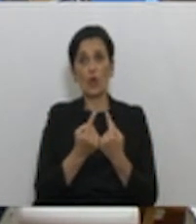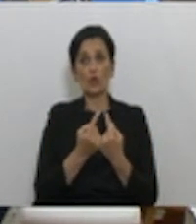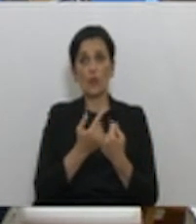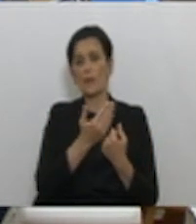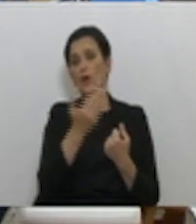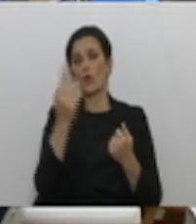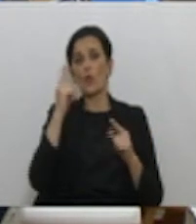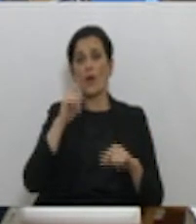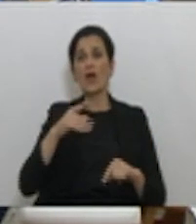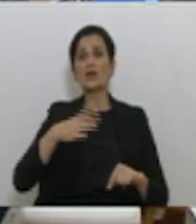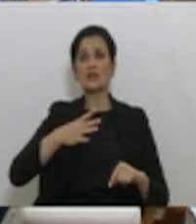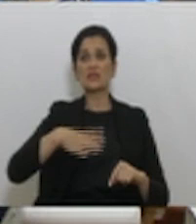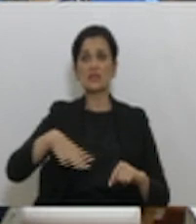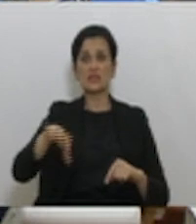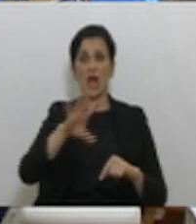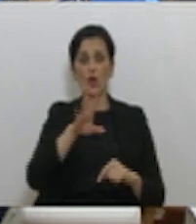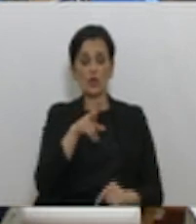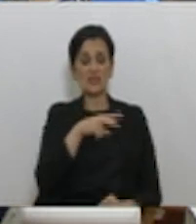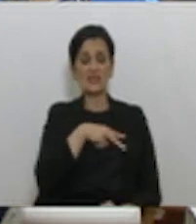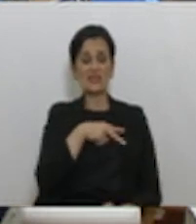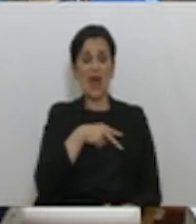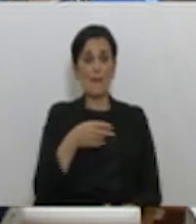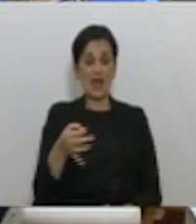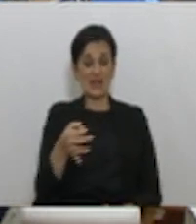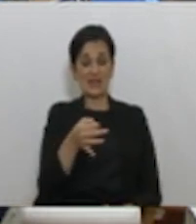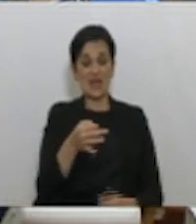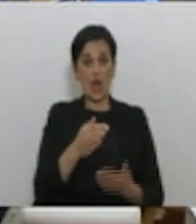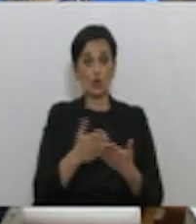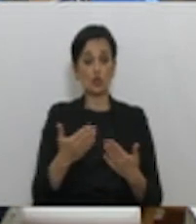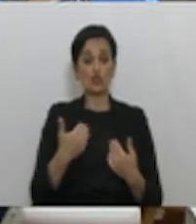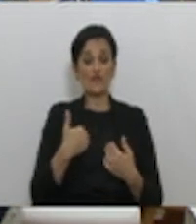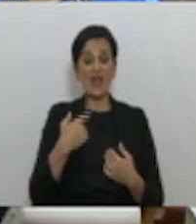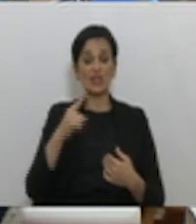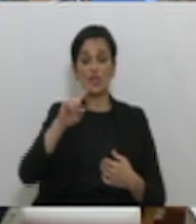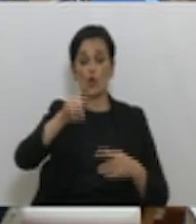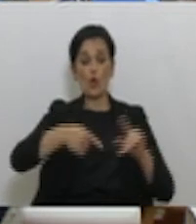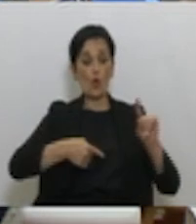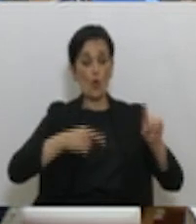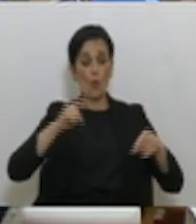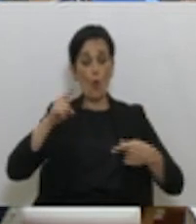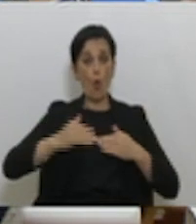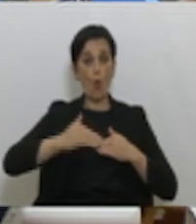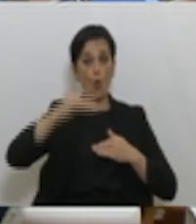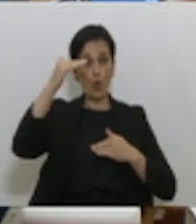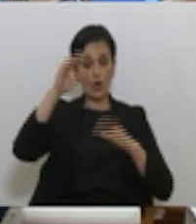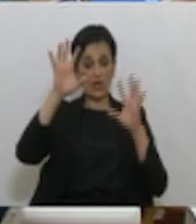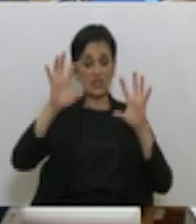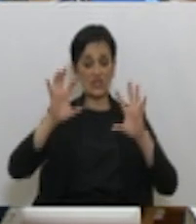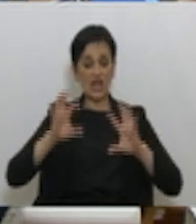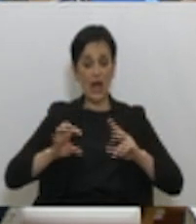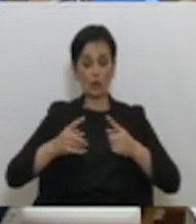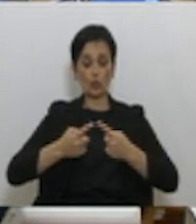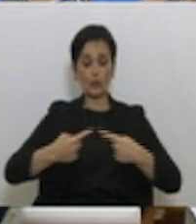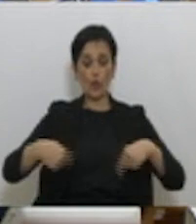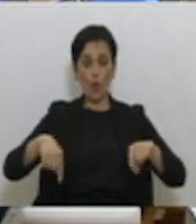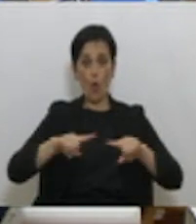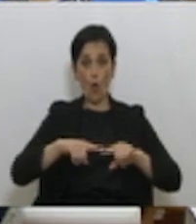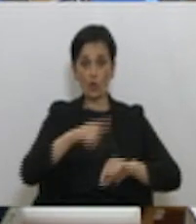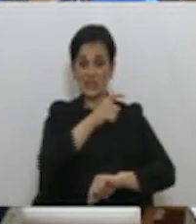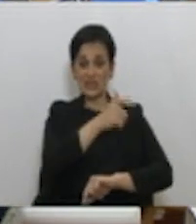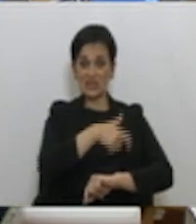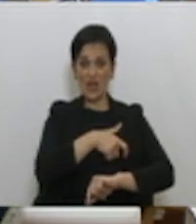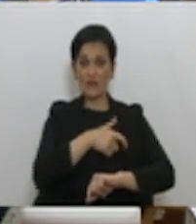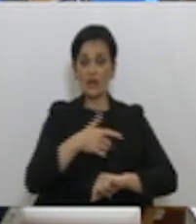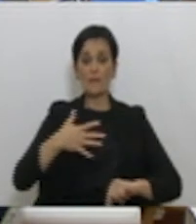Მოგეხსენებათ, რომ საქართველო გახლავთ საპარლამენტო რესპუბლიკა და ჩვენი მოვალეობა, როგორც უმაღლეს საკანონმდებლო ორგანოს წევრებმა,